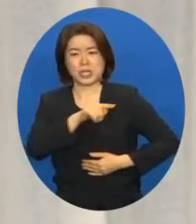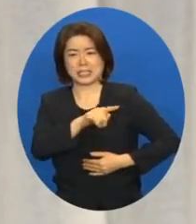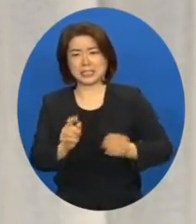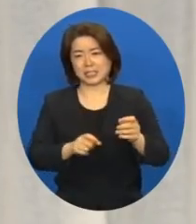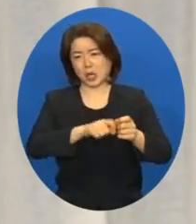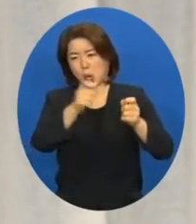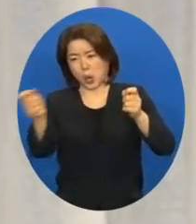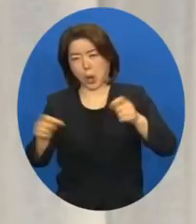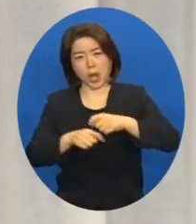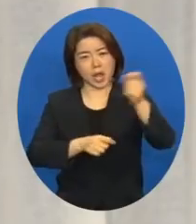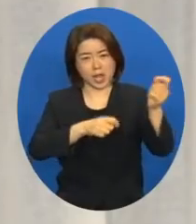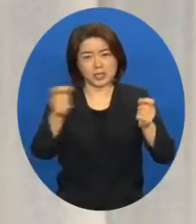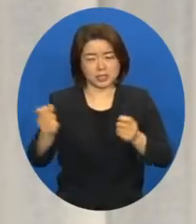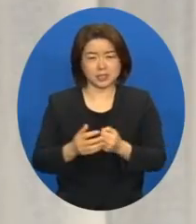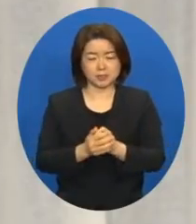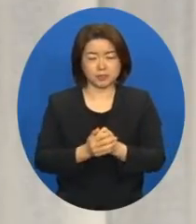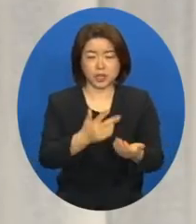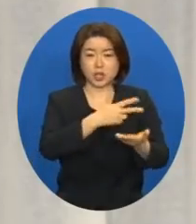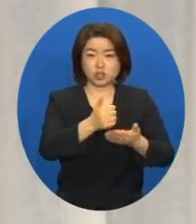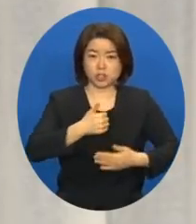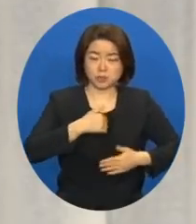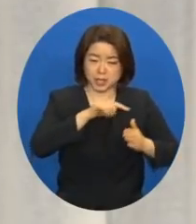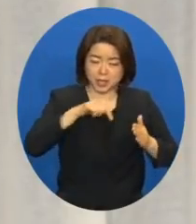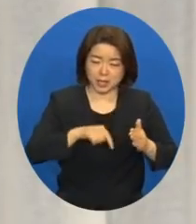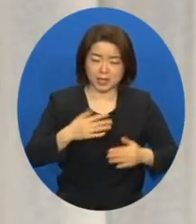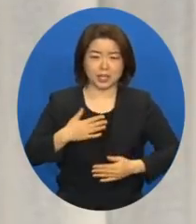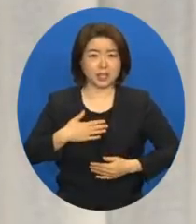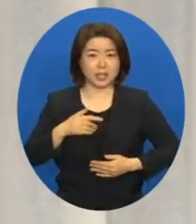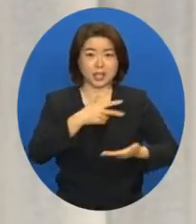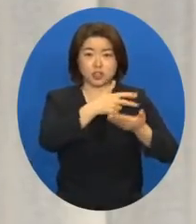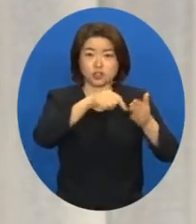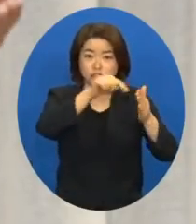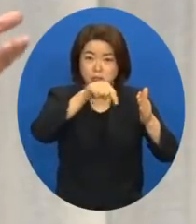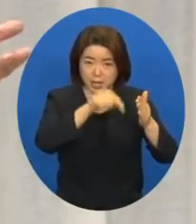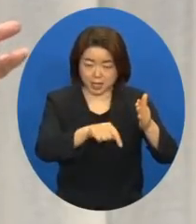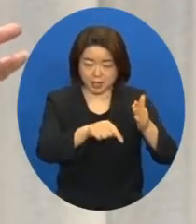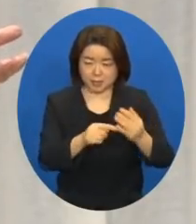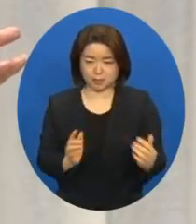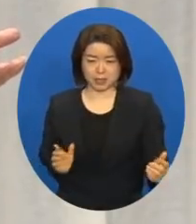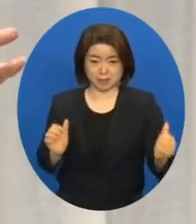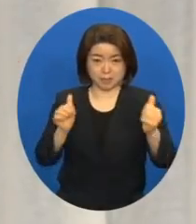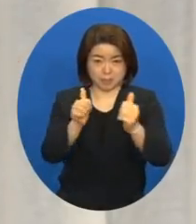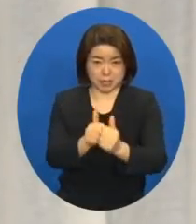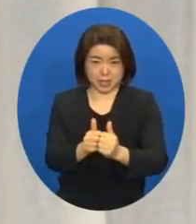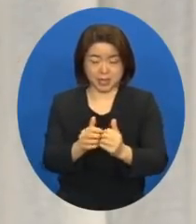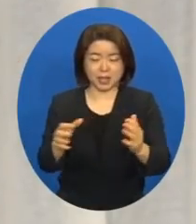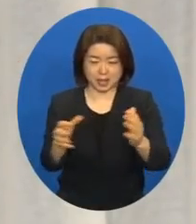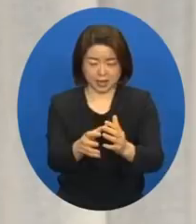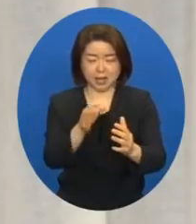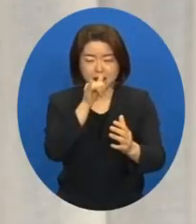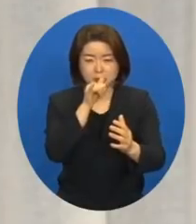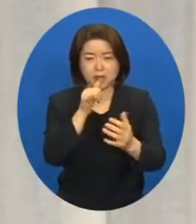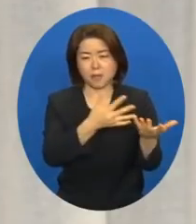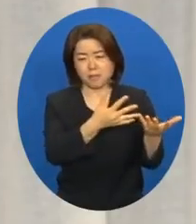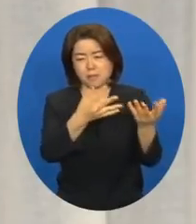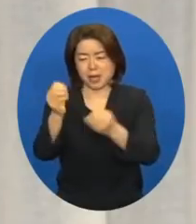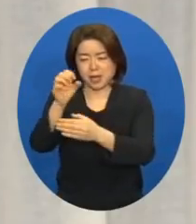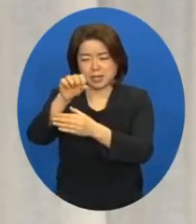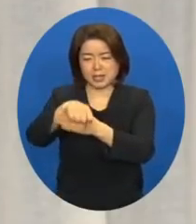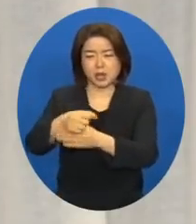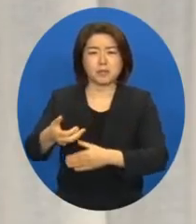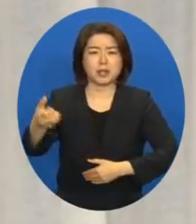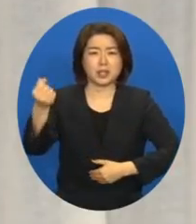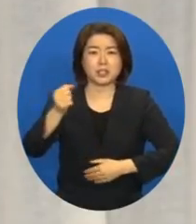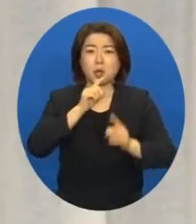안에, 주님이 우리 안에 거하시면 그러면 많은 열매를 맺을 것이라고 말씀하셨습니다.